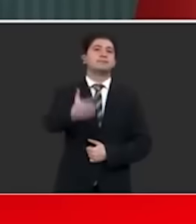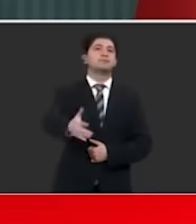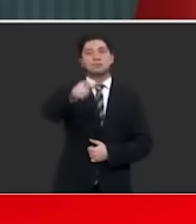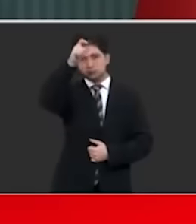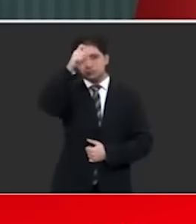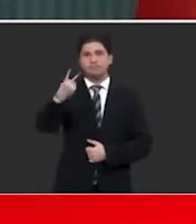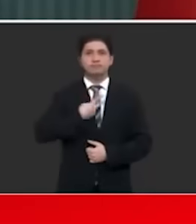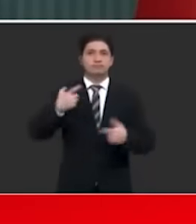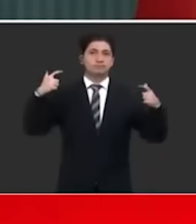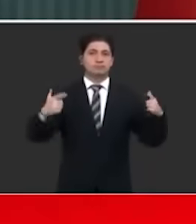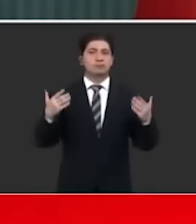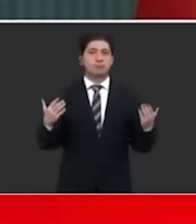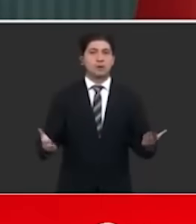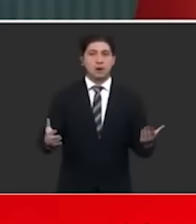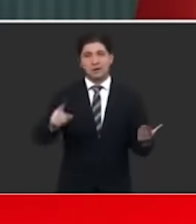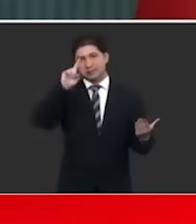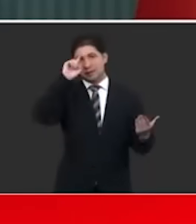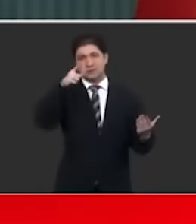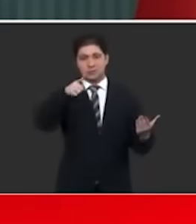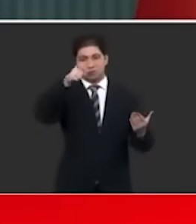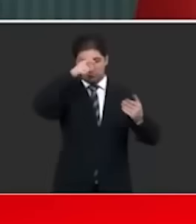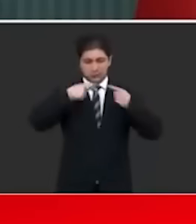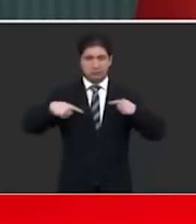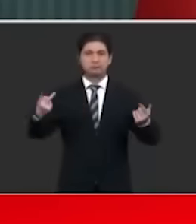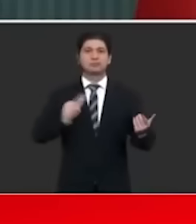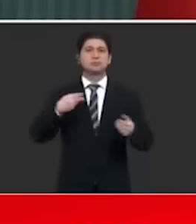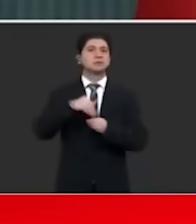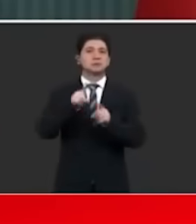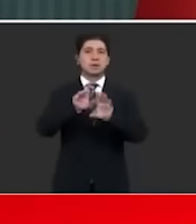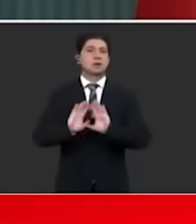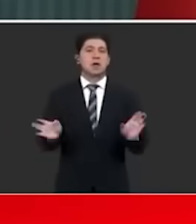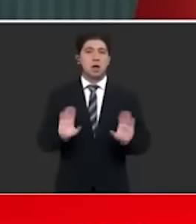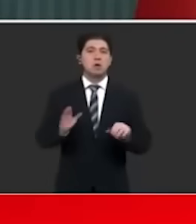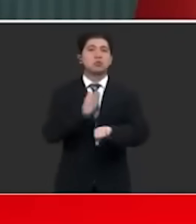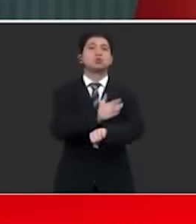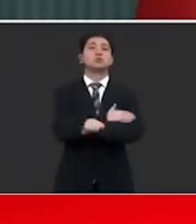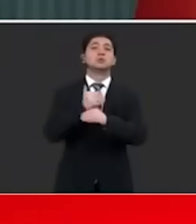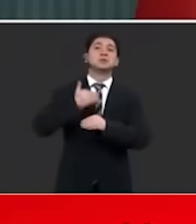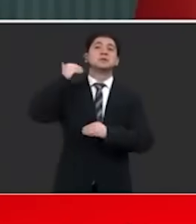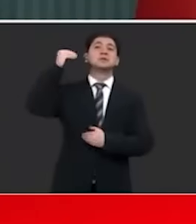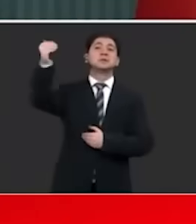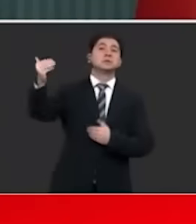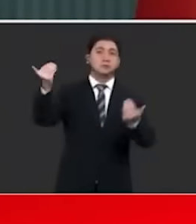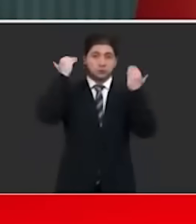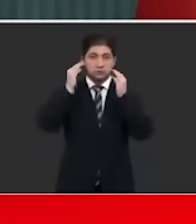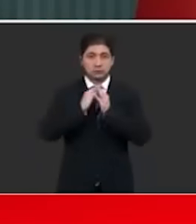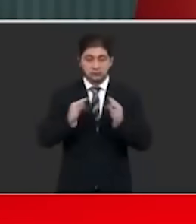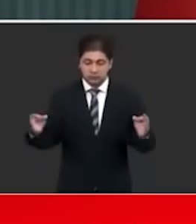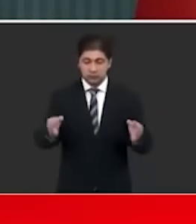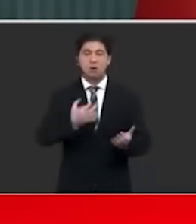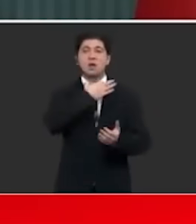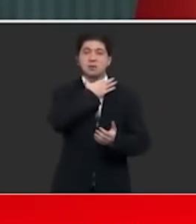olarak sadece sınırlarımız içinde değil, yurt dışında da mazlumun,